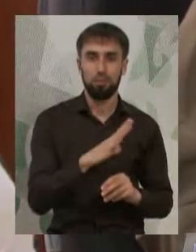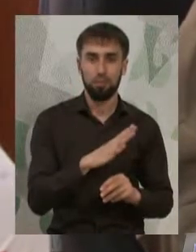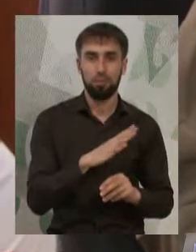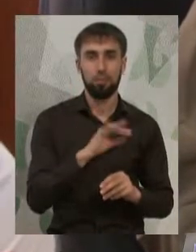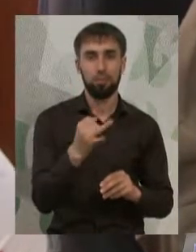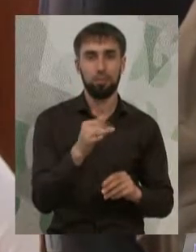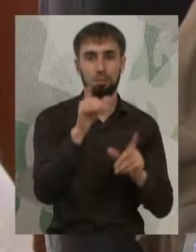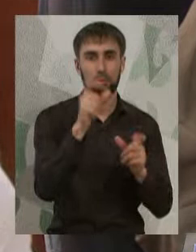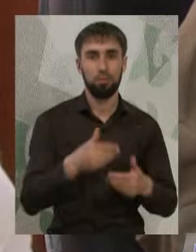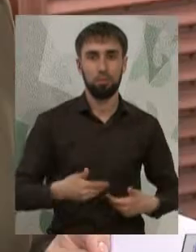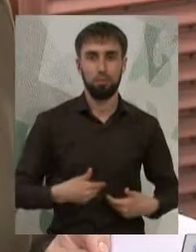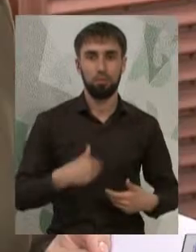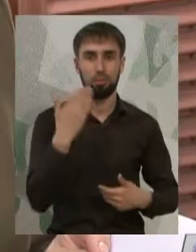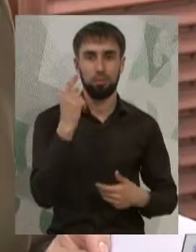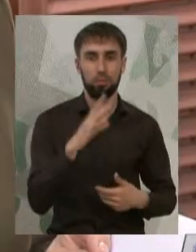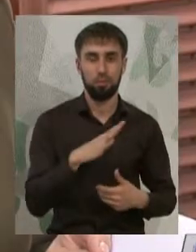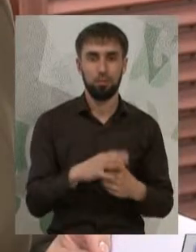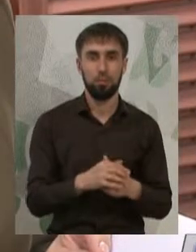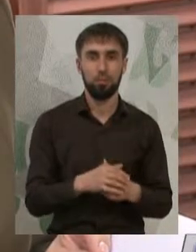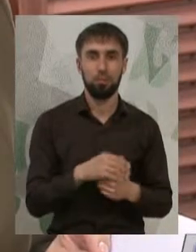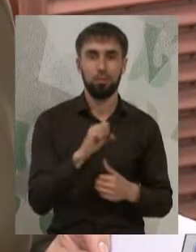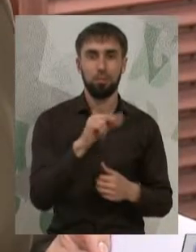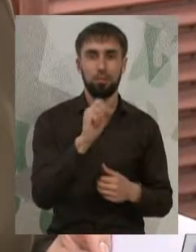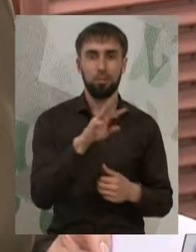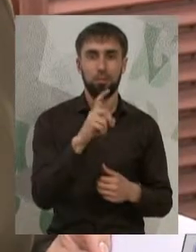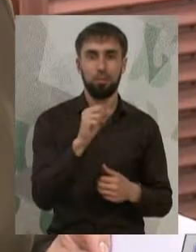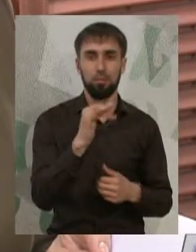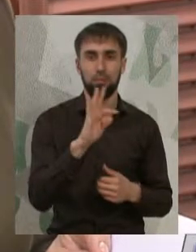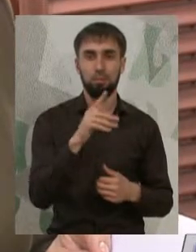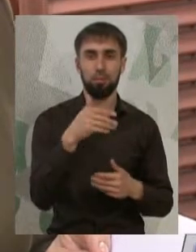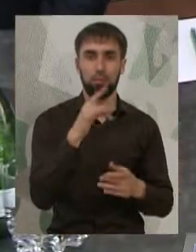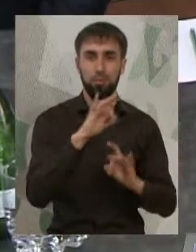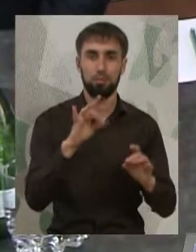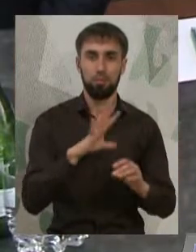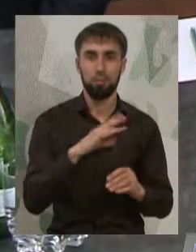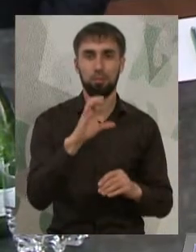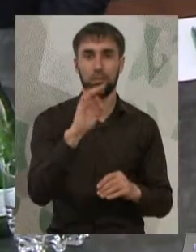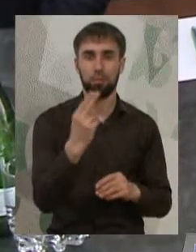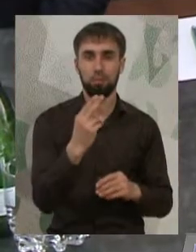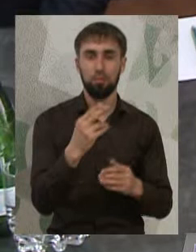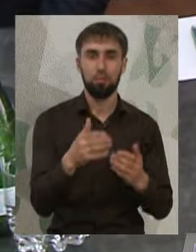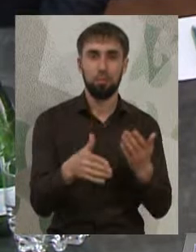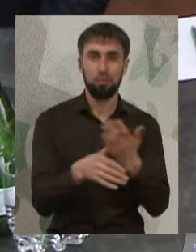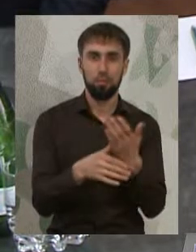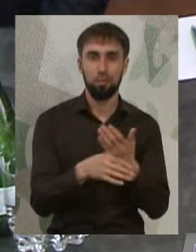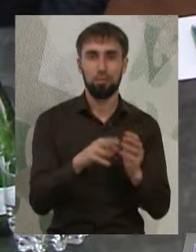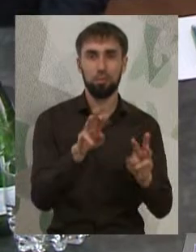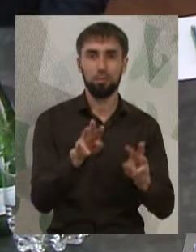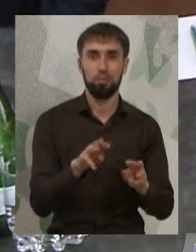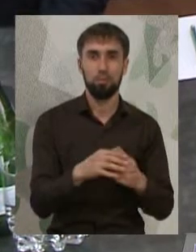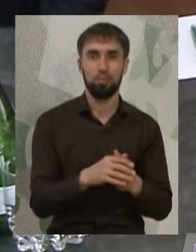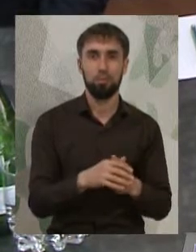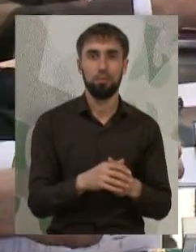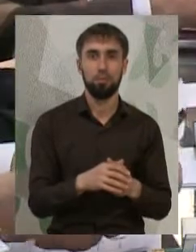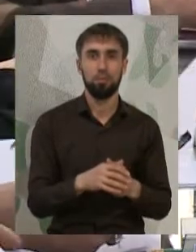им полноценной жизни. Также в своем докладе Адам Хашагульгов рассказал о системе социального обслуживания министерства, работа которого заключается